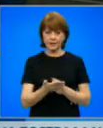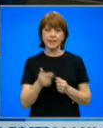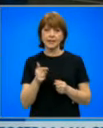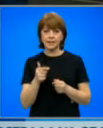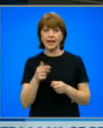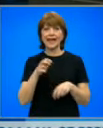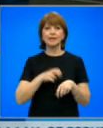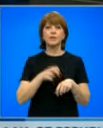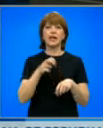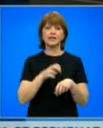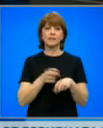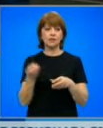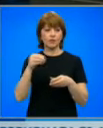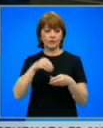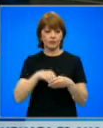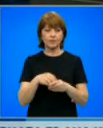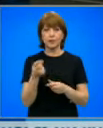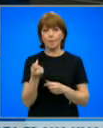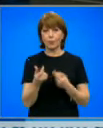включваме Димитър Димитров сега. Добър вечер!